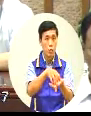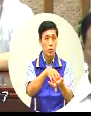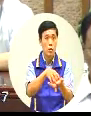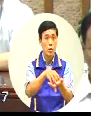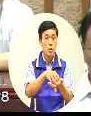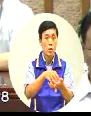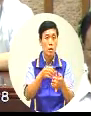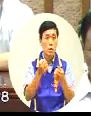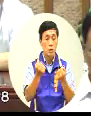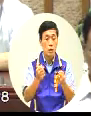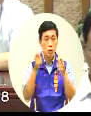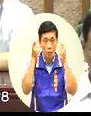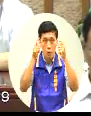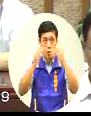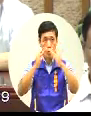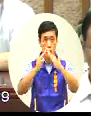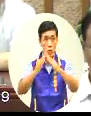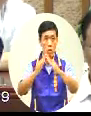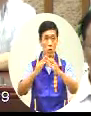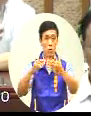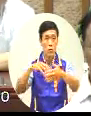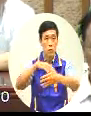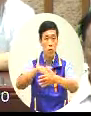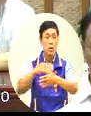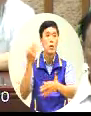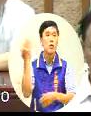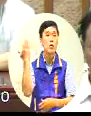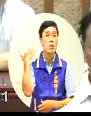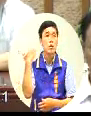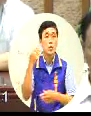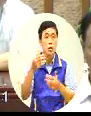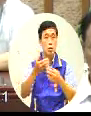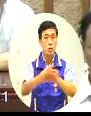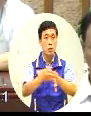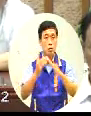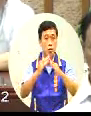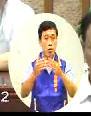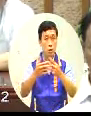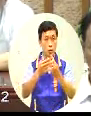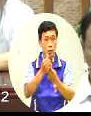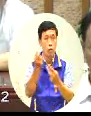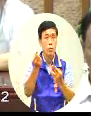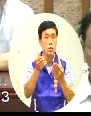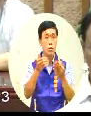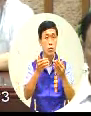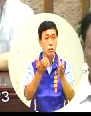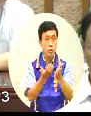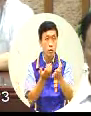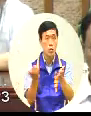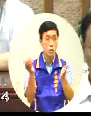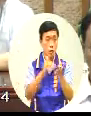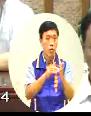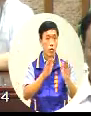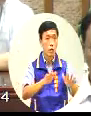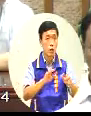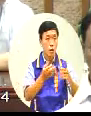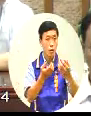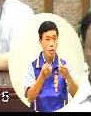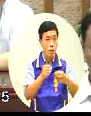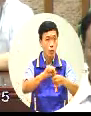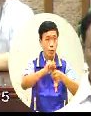在高雄市的部分哈，早期按阿伯合并以前较近，安尼经升中到200%几，